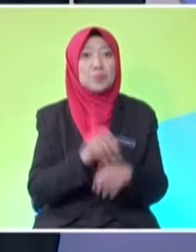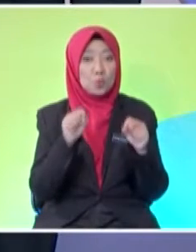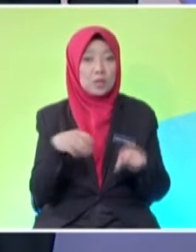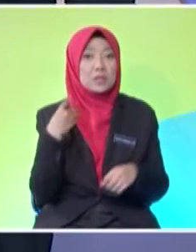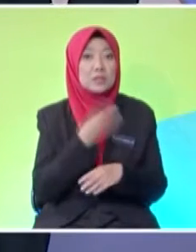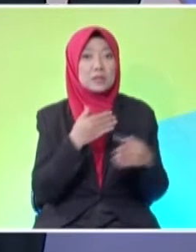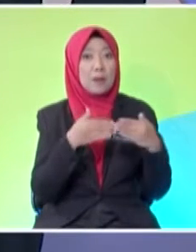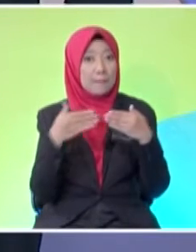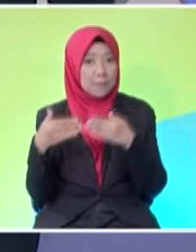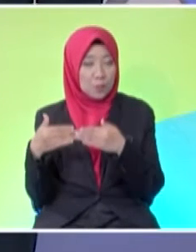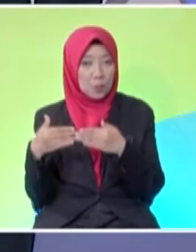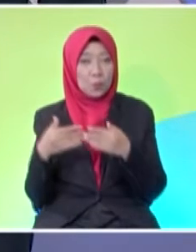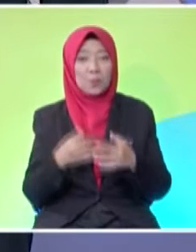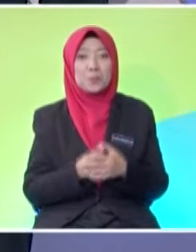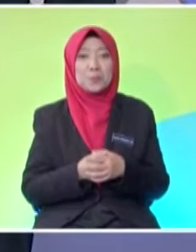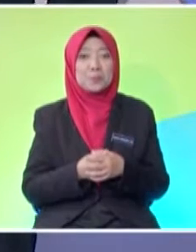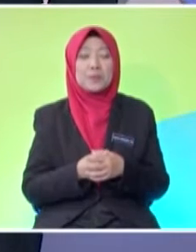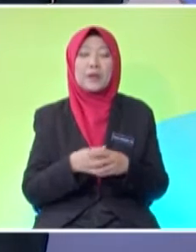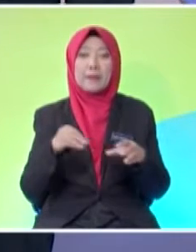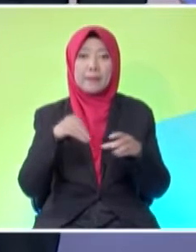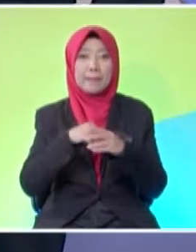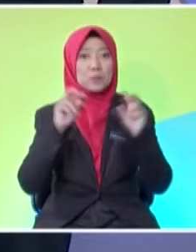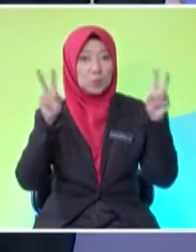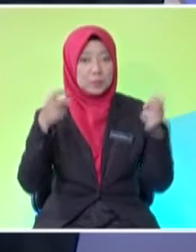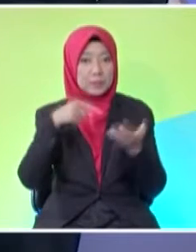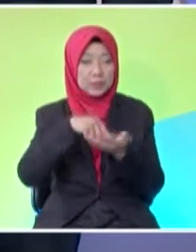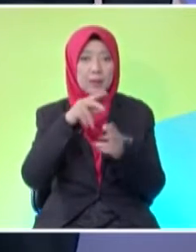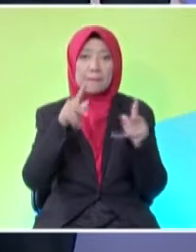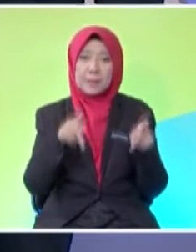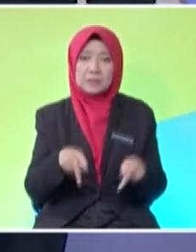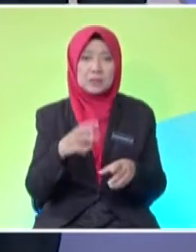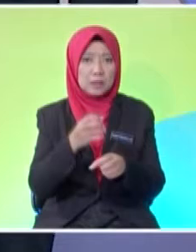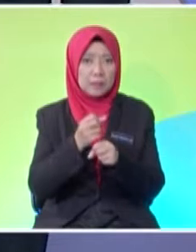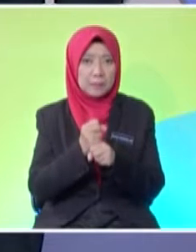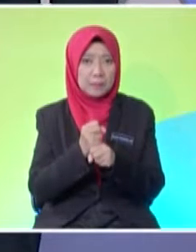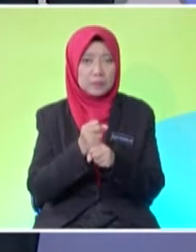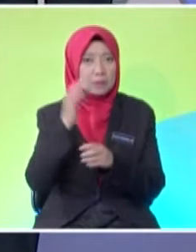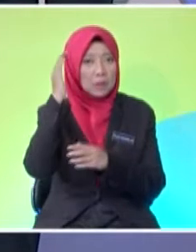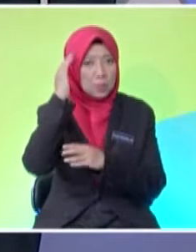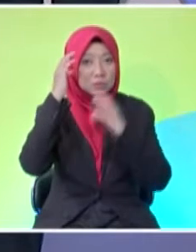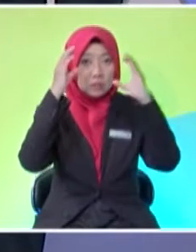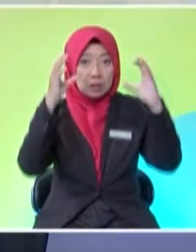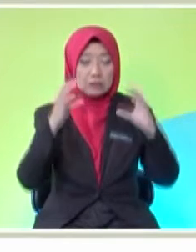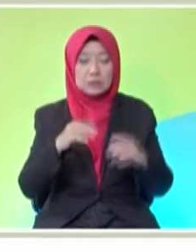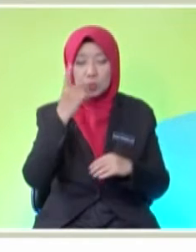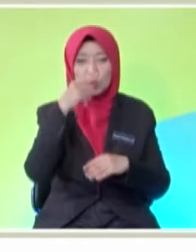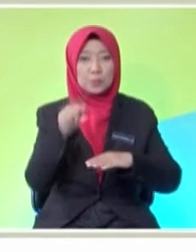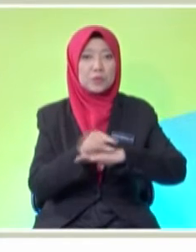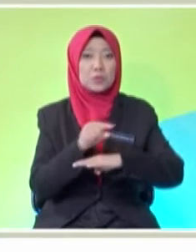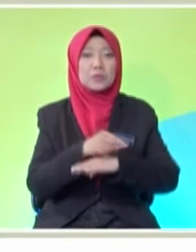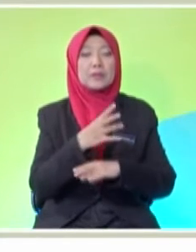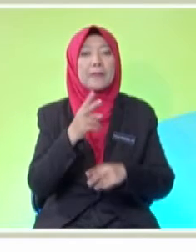Cikgu, silakan. Okey, silakan. Okey, dalam topik ini, pelajar dapat mengenal pasti cara penggunaan dan penyelenggaraan alatan dan